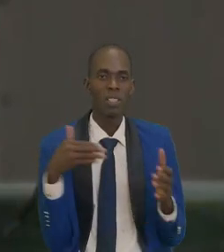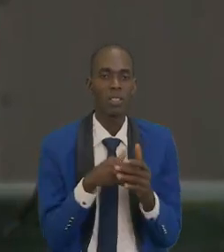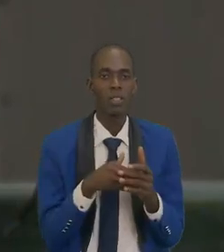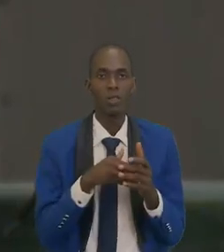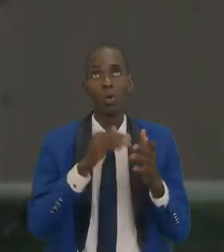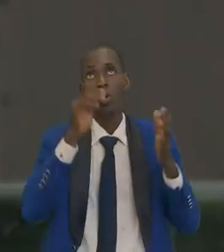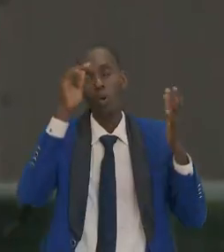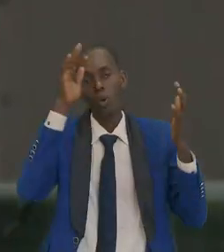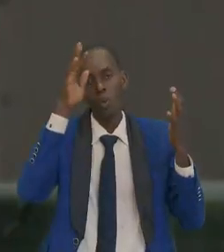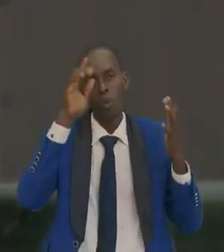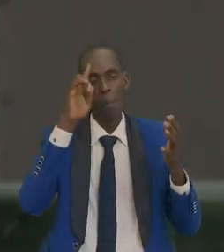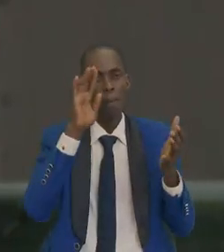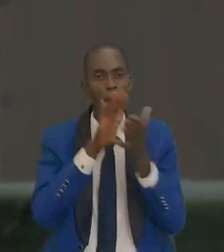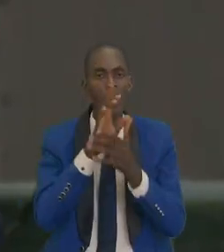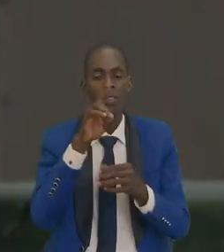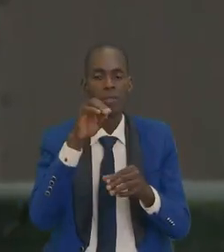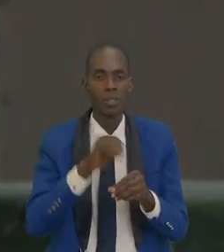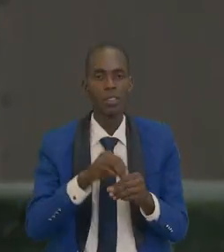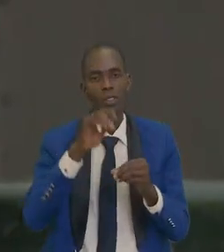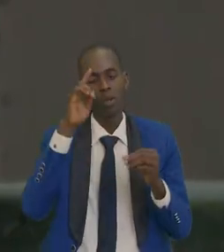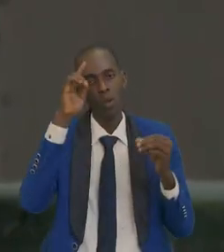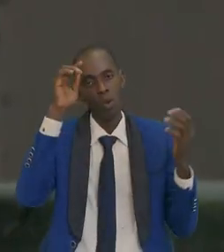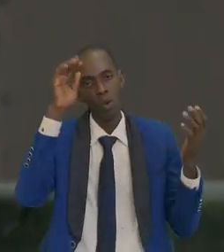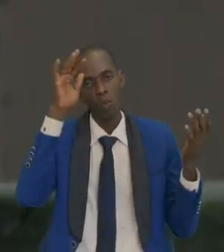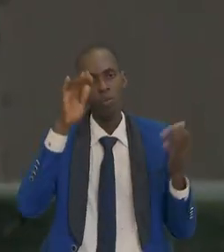espérant contre toute espérance, il crut.